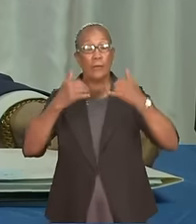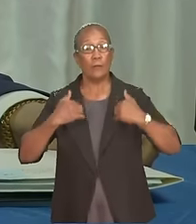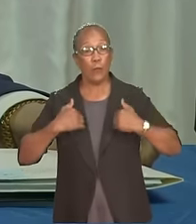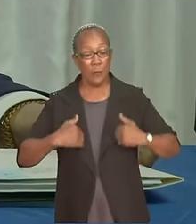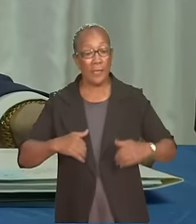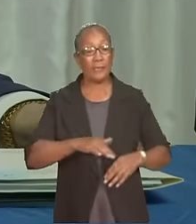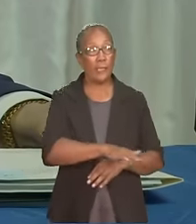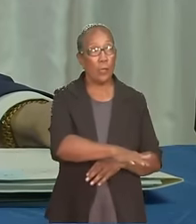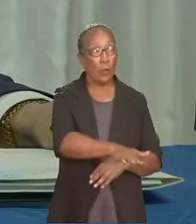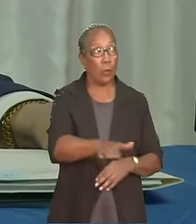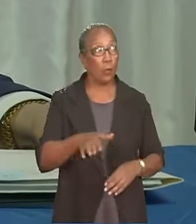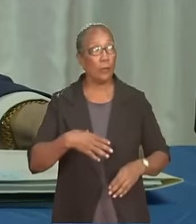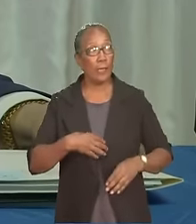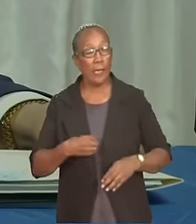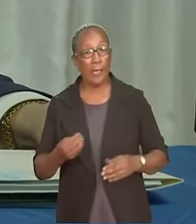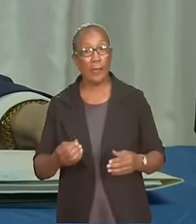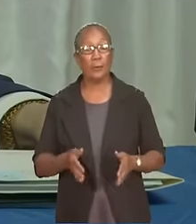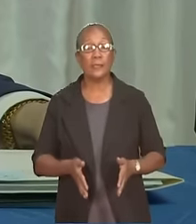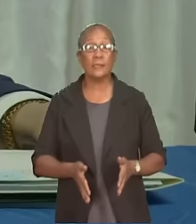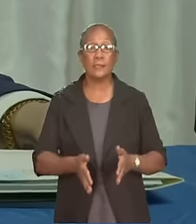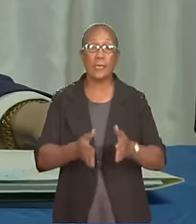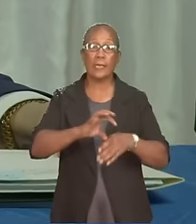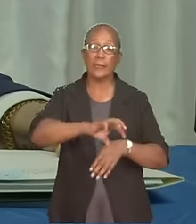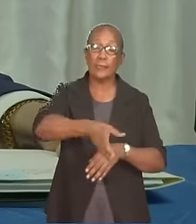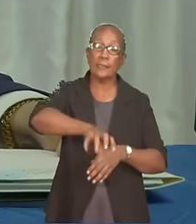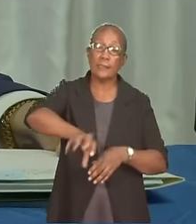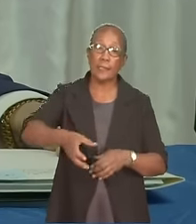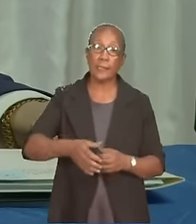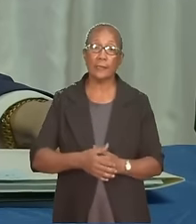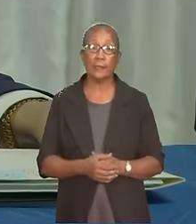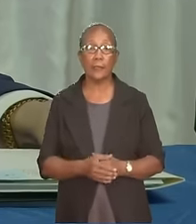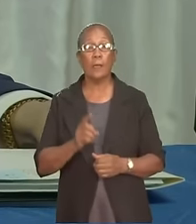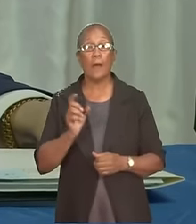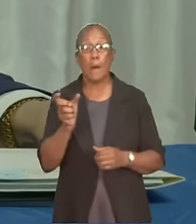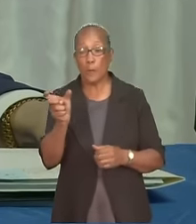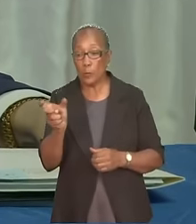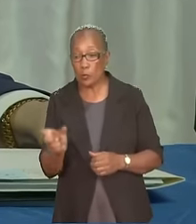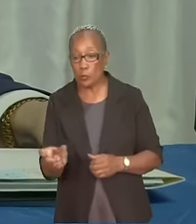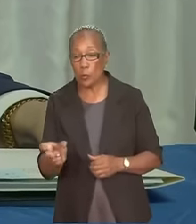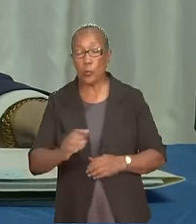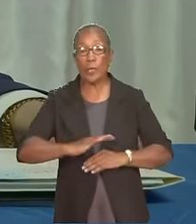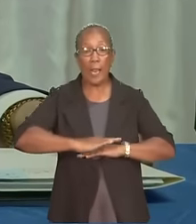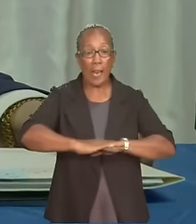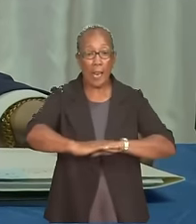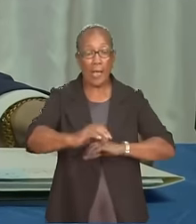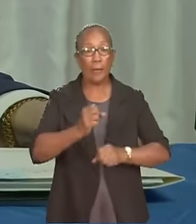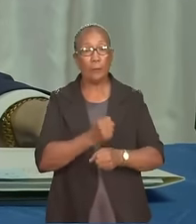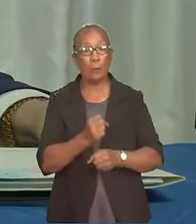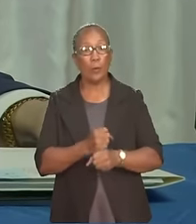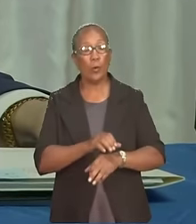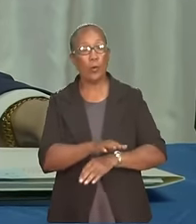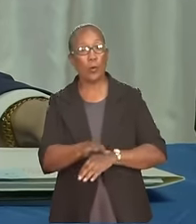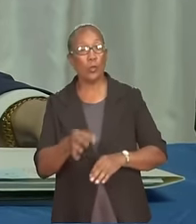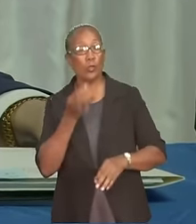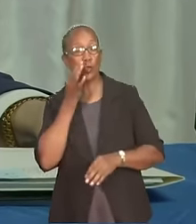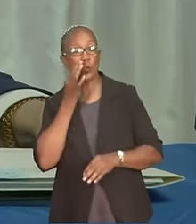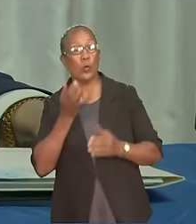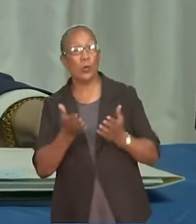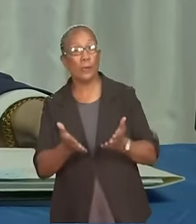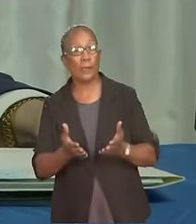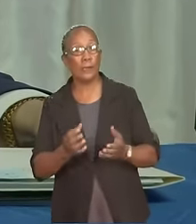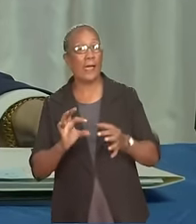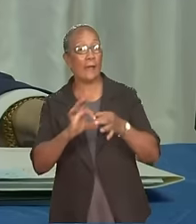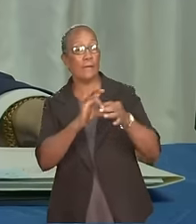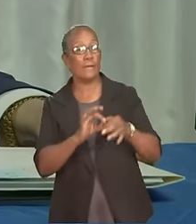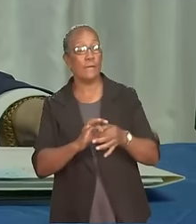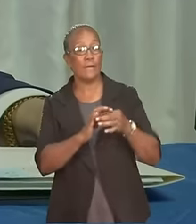die straten, die districten, daar hebben de personen landbouwgronden. Ze wonen daar in een grote familie. De